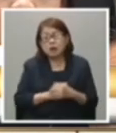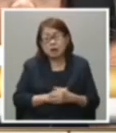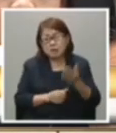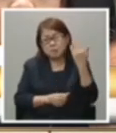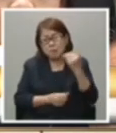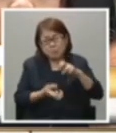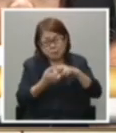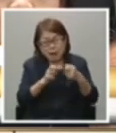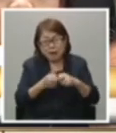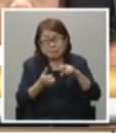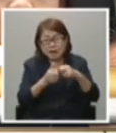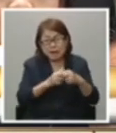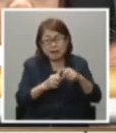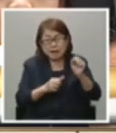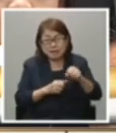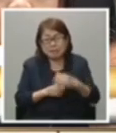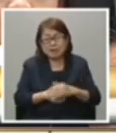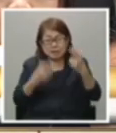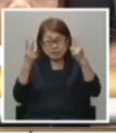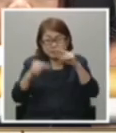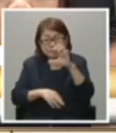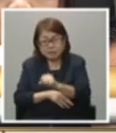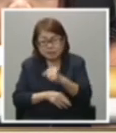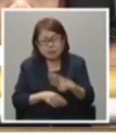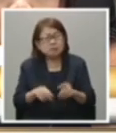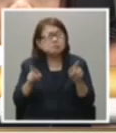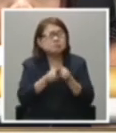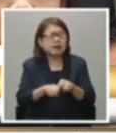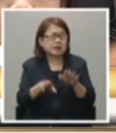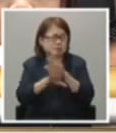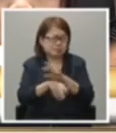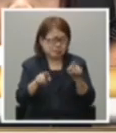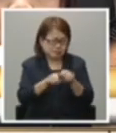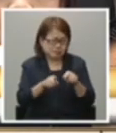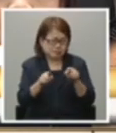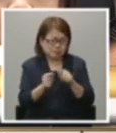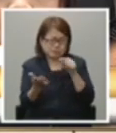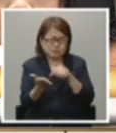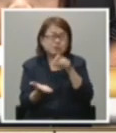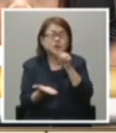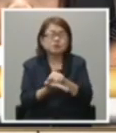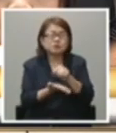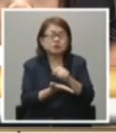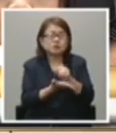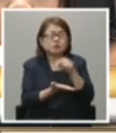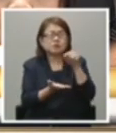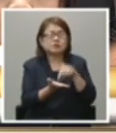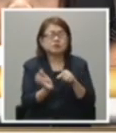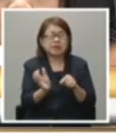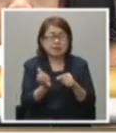เดียวกันแต่ทีนี้มันจะมาในระบบดิจิตอลถามว่าท่านได้ทุนใหญ่ขนาดนี้มาเก็บเกี่ยวข้อมู